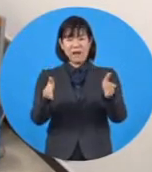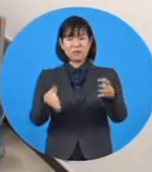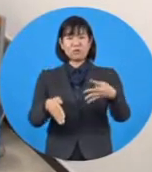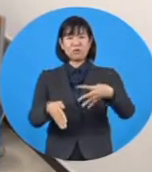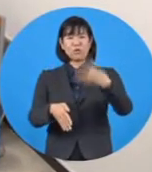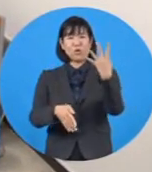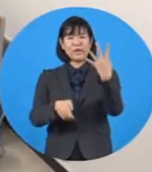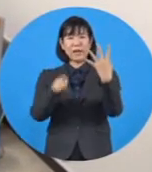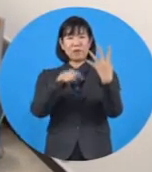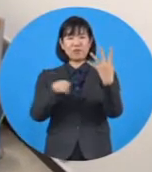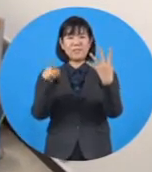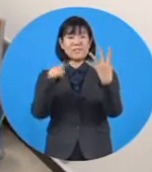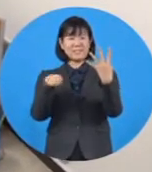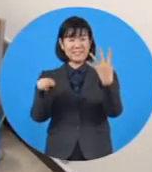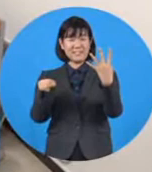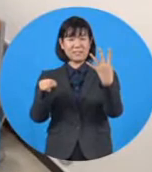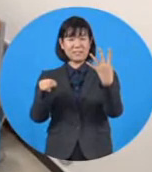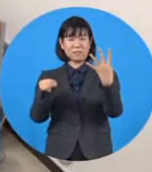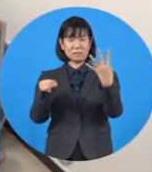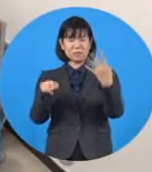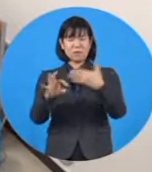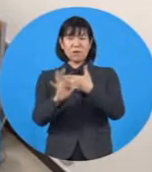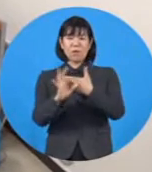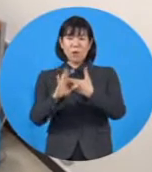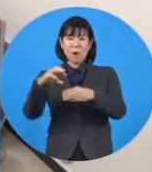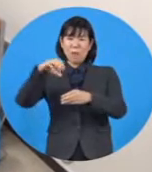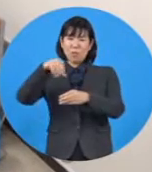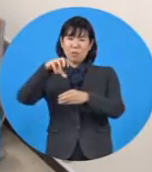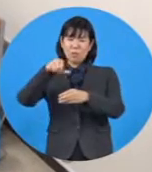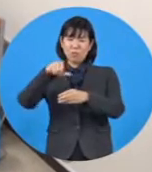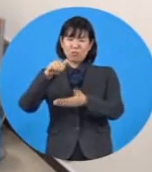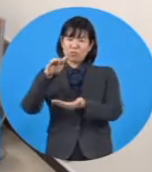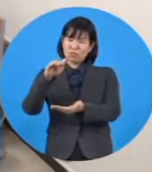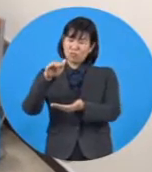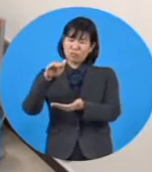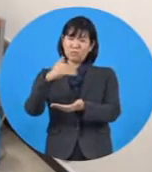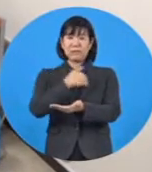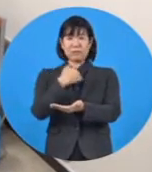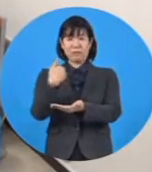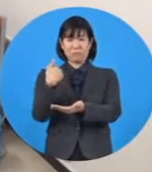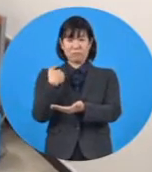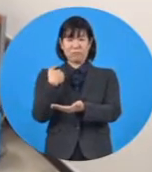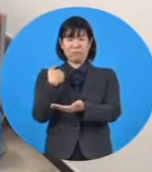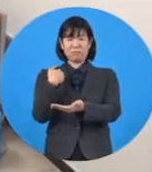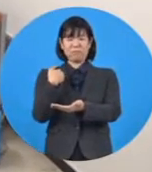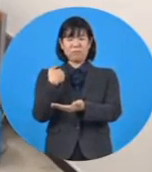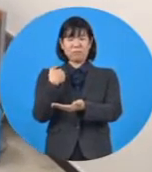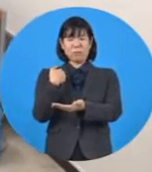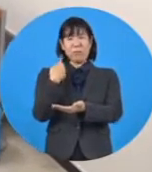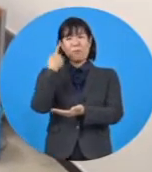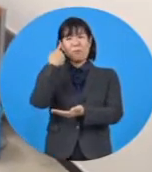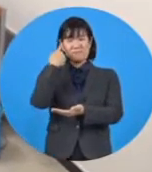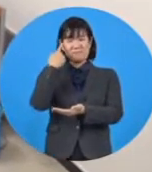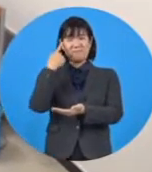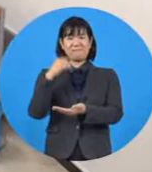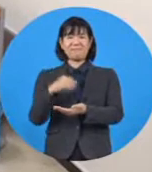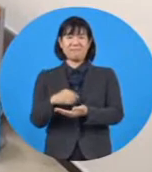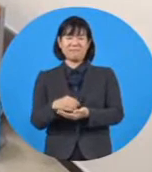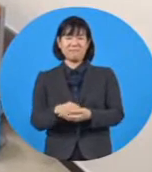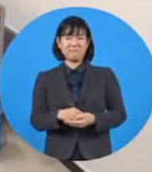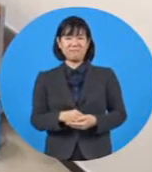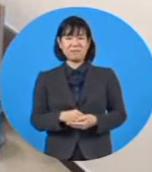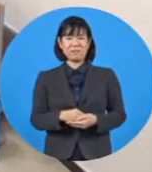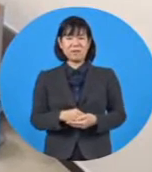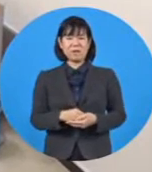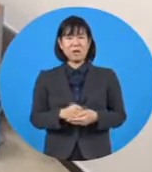400cc のお水、は い、でも小さめのペットボトルちょっと 結構たまります、はい、 1分間にそれだけだと結構たくさんできますね。 そうなん